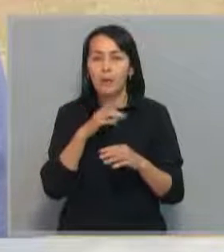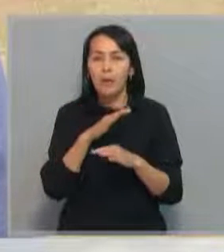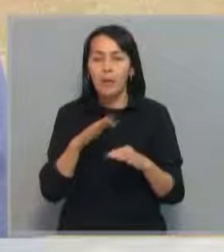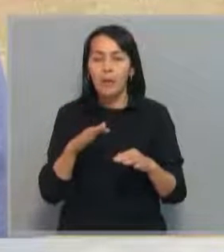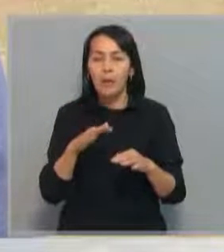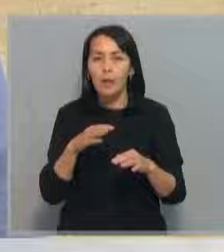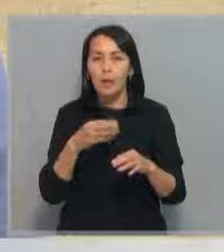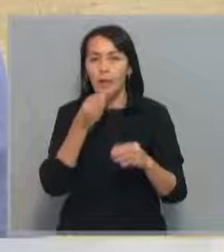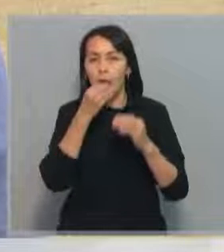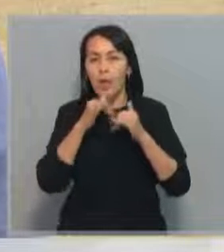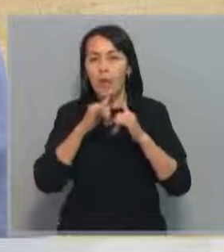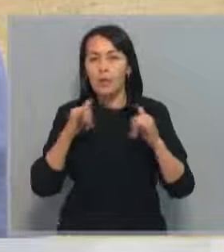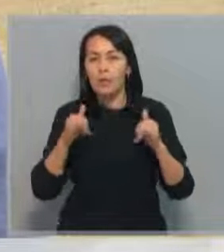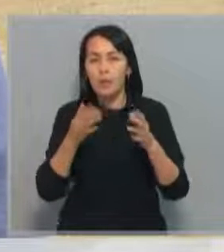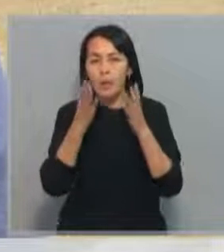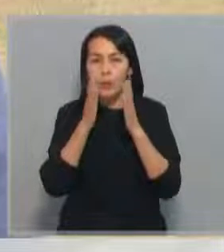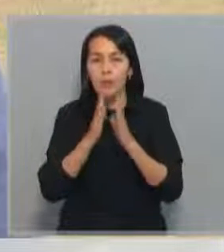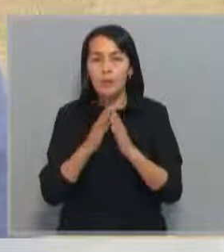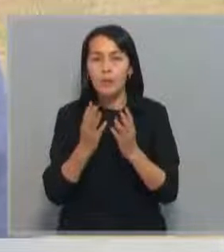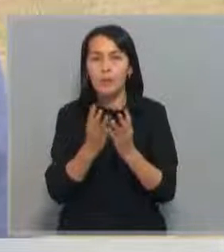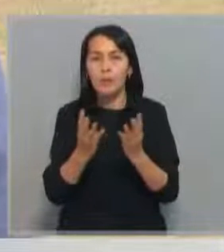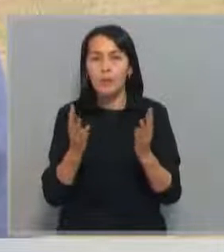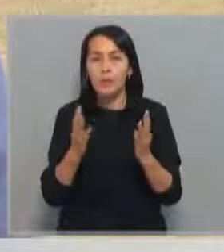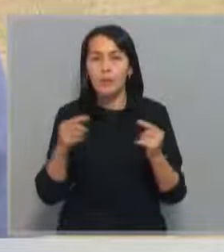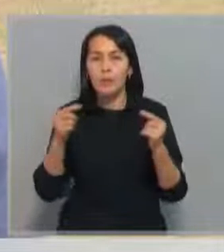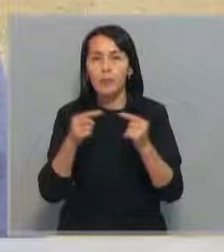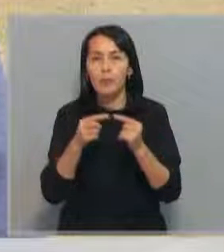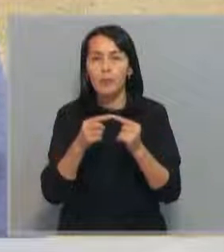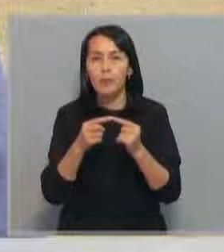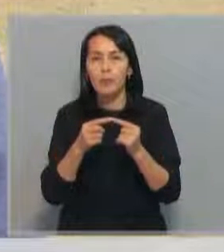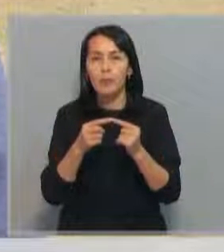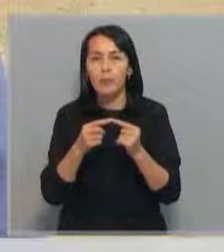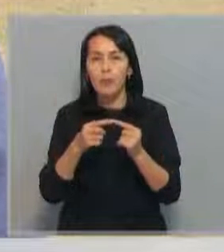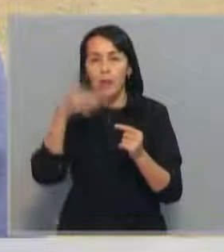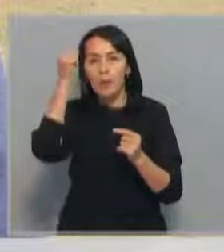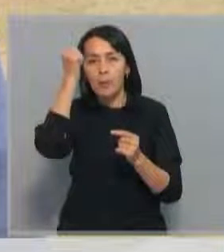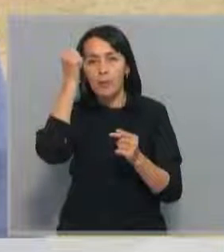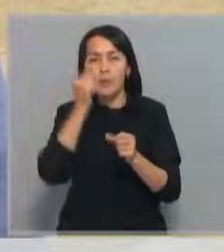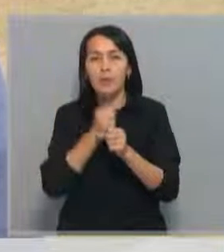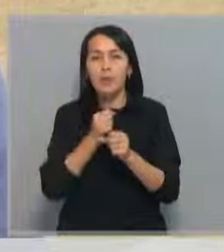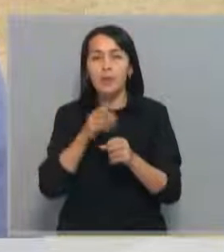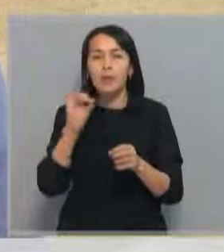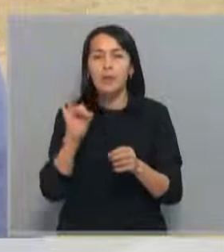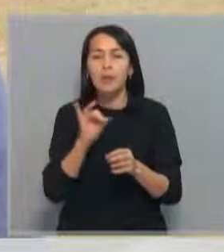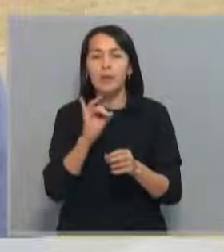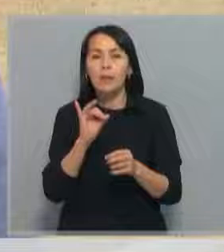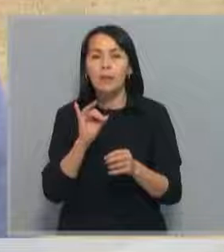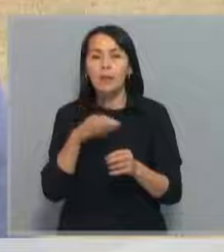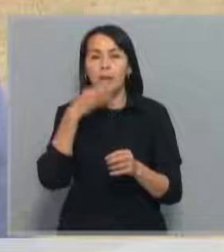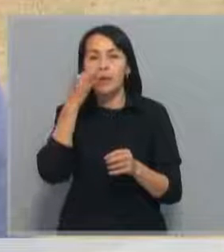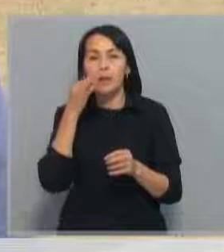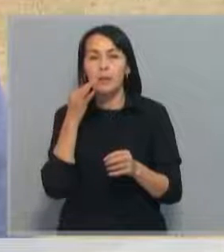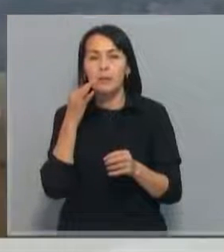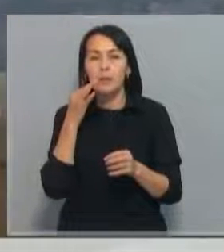беріп, солардың қорымын қоршап, белгі қойып, олардың тарихи